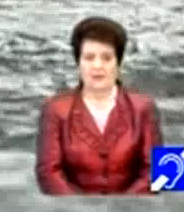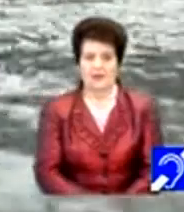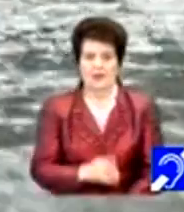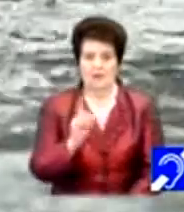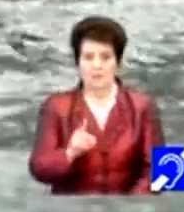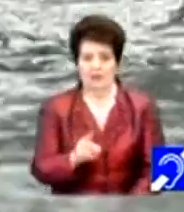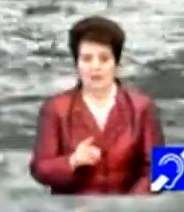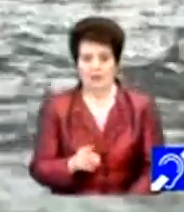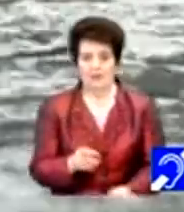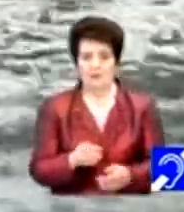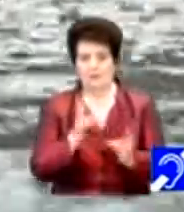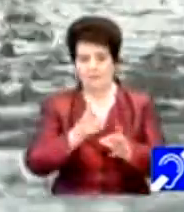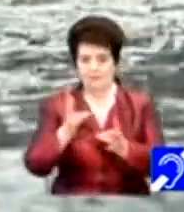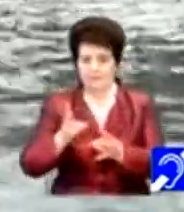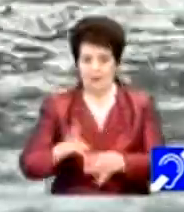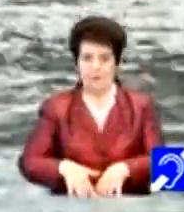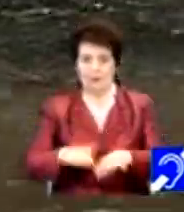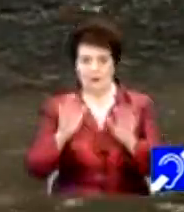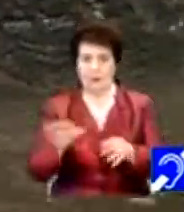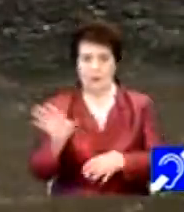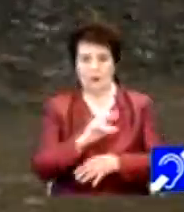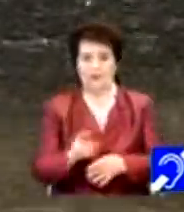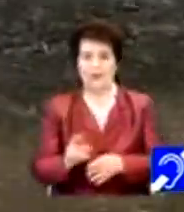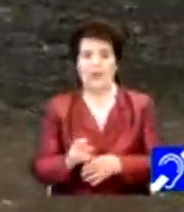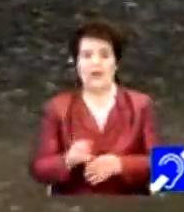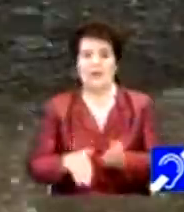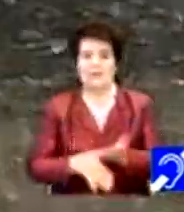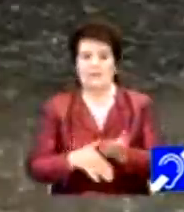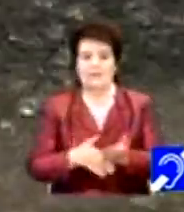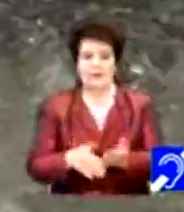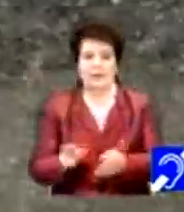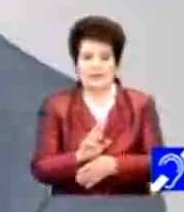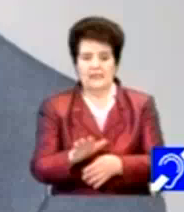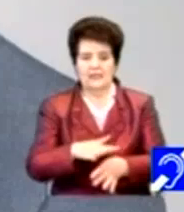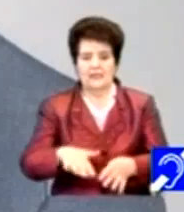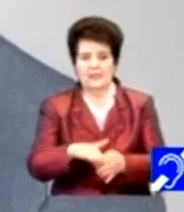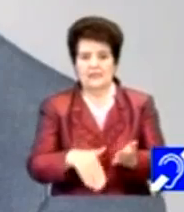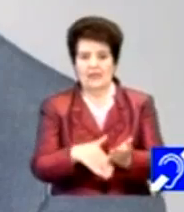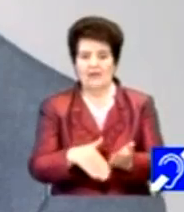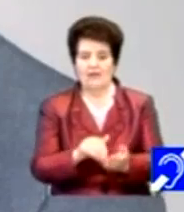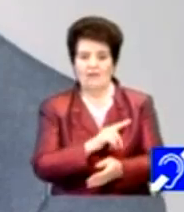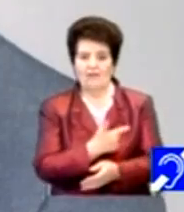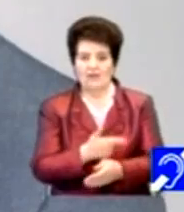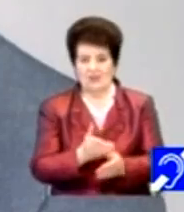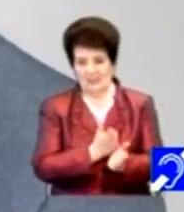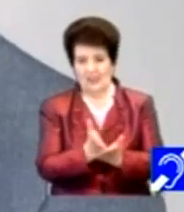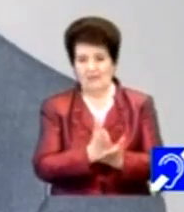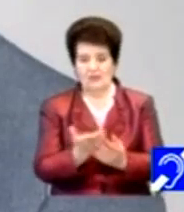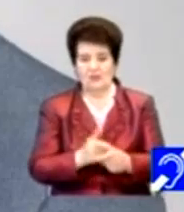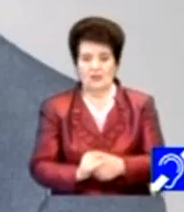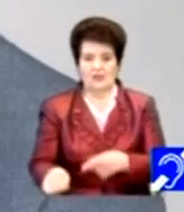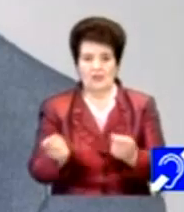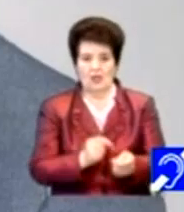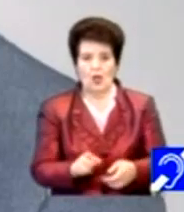Pentru a remedia consecințele potopului, toate serviciile primăriei au fost scoase pe teren. Este o cantitate mare de apă în urma ploii,